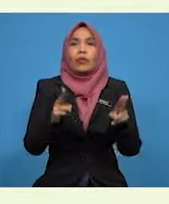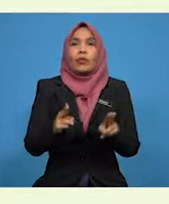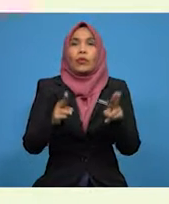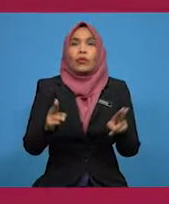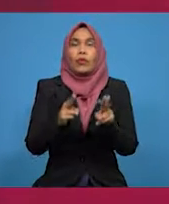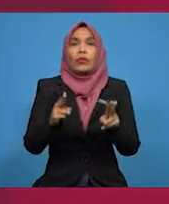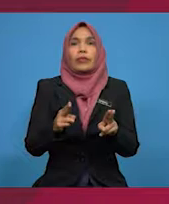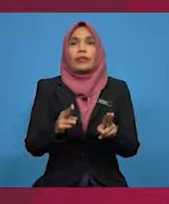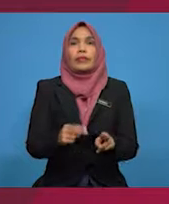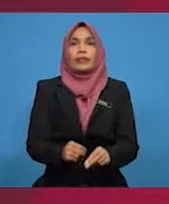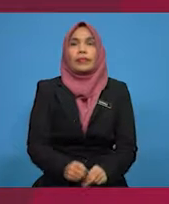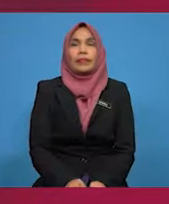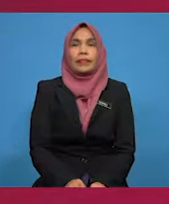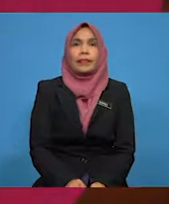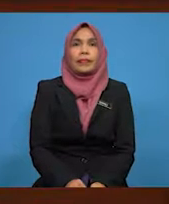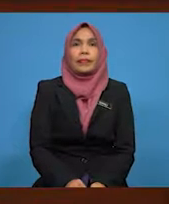perindukan.